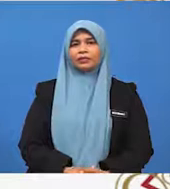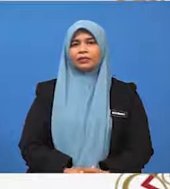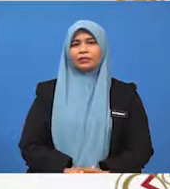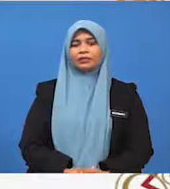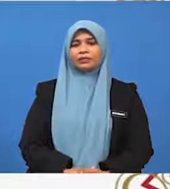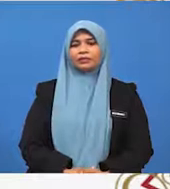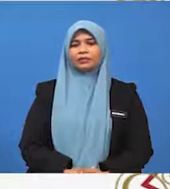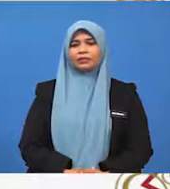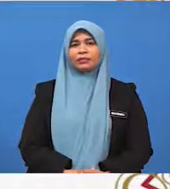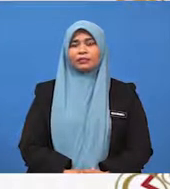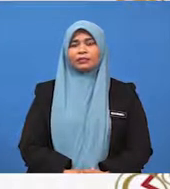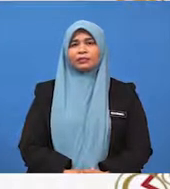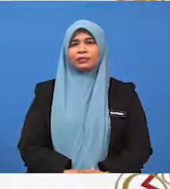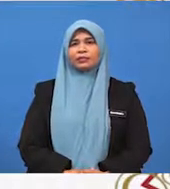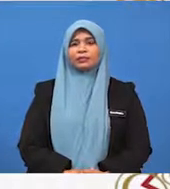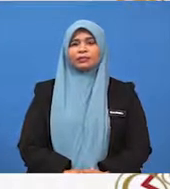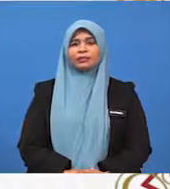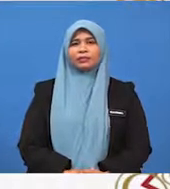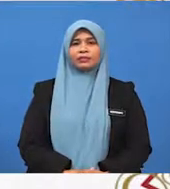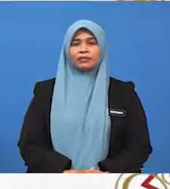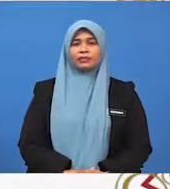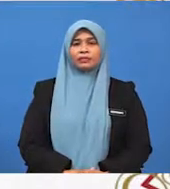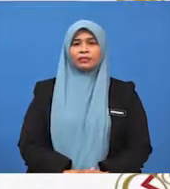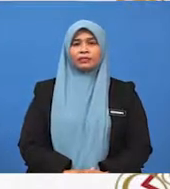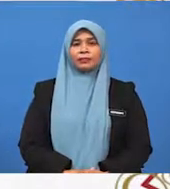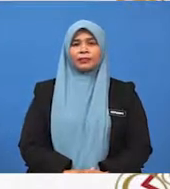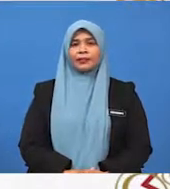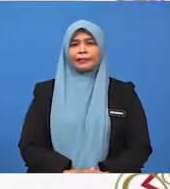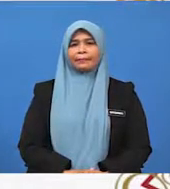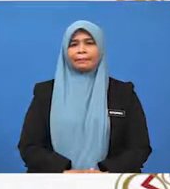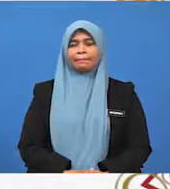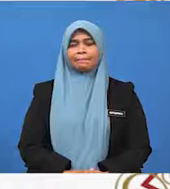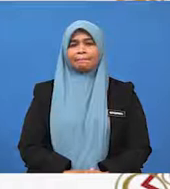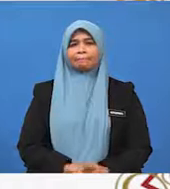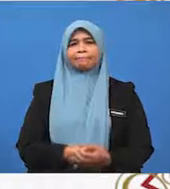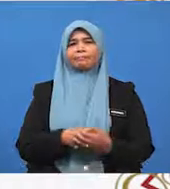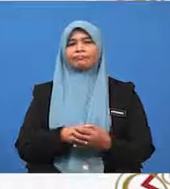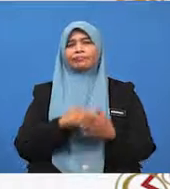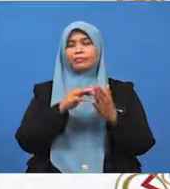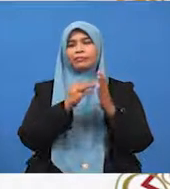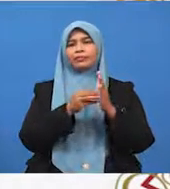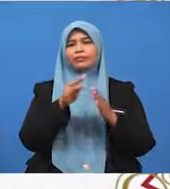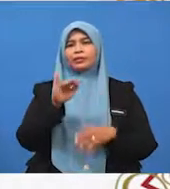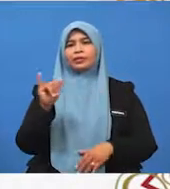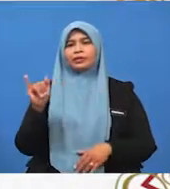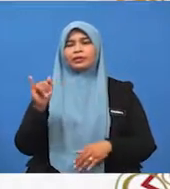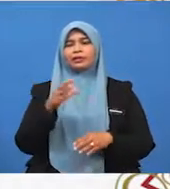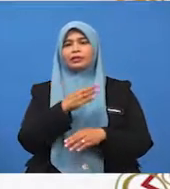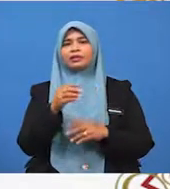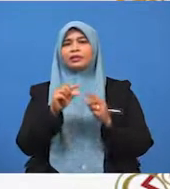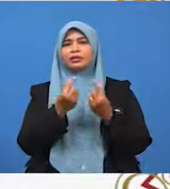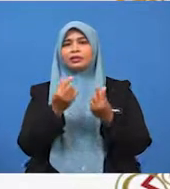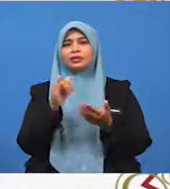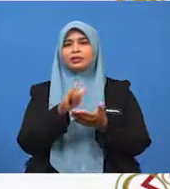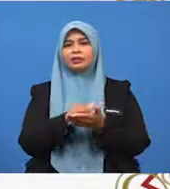itu telah kami bahagi-bahagikan agar kamu membacanya perlahan-lahan kepada